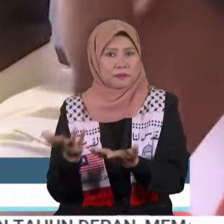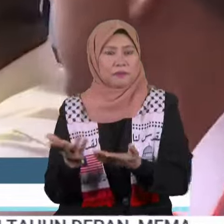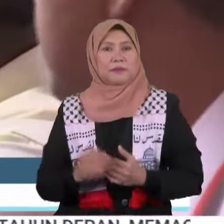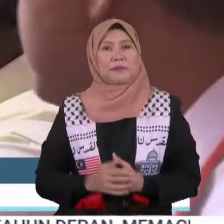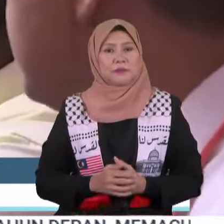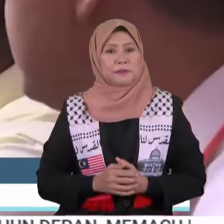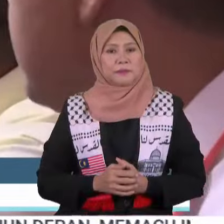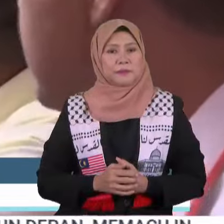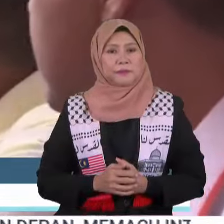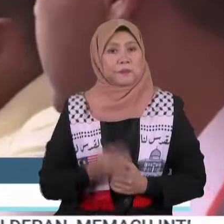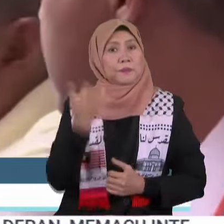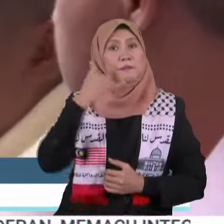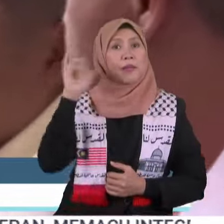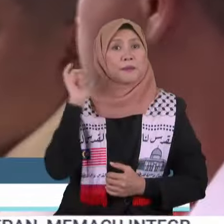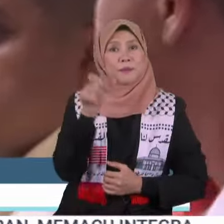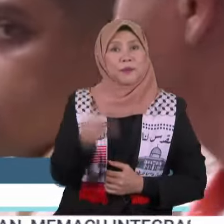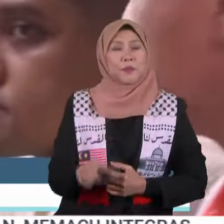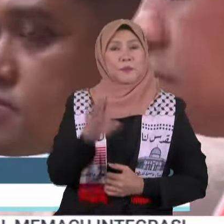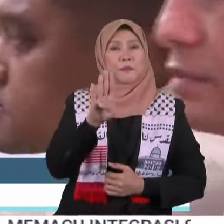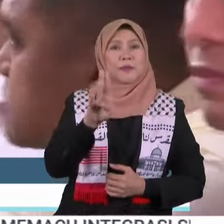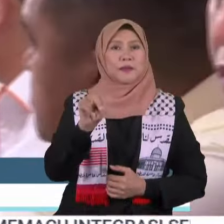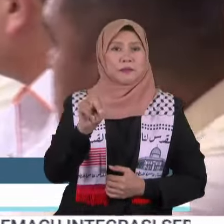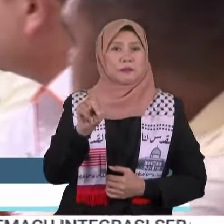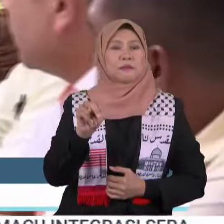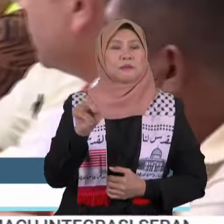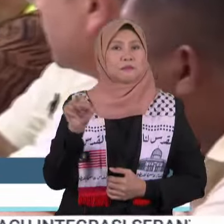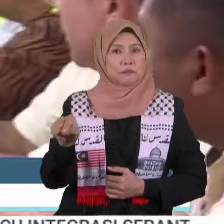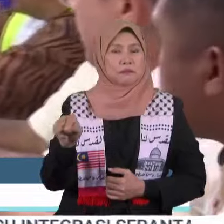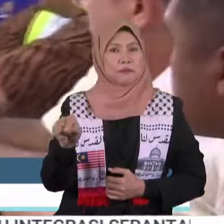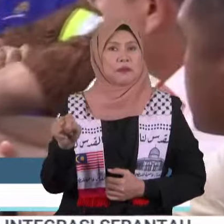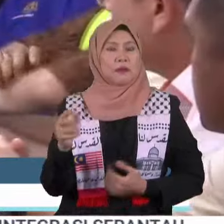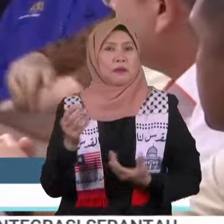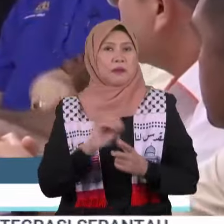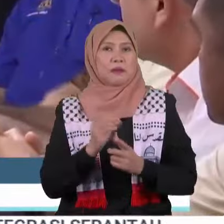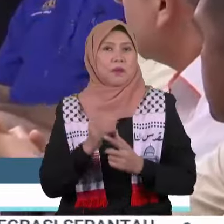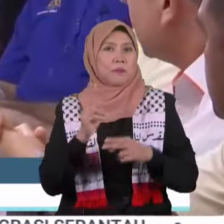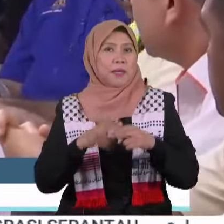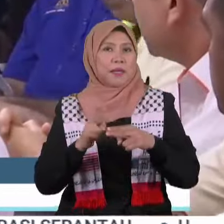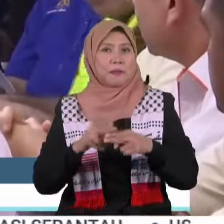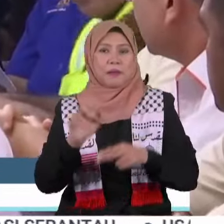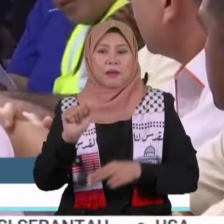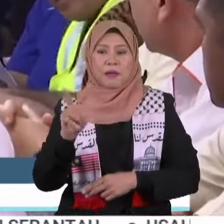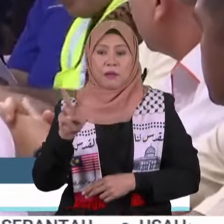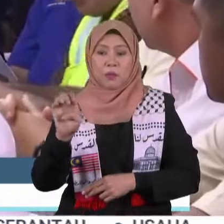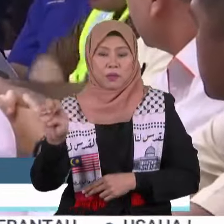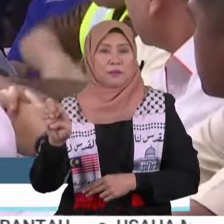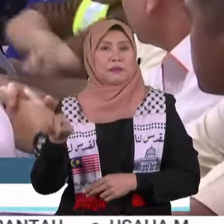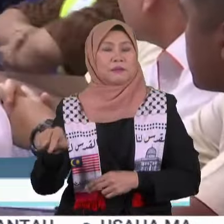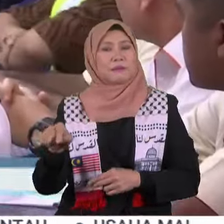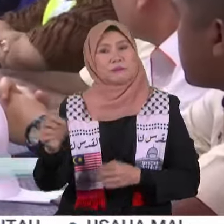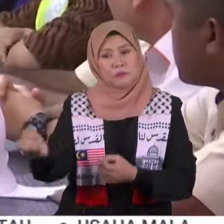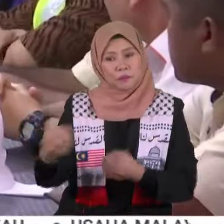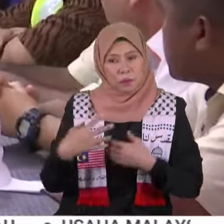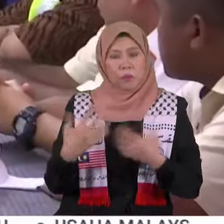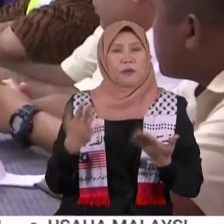Beliau adalah pengarah. Semalam, calon BN Muhammad Azbawi Fikri Abdul Ghani atau Mesra di Sapa Awi memberitahu